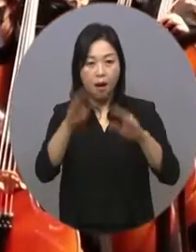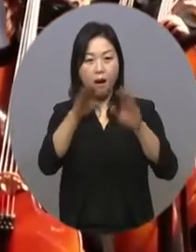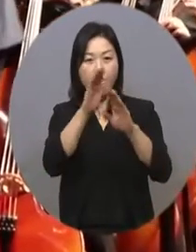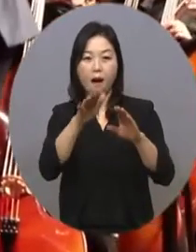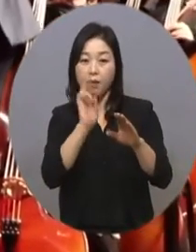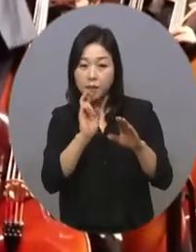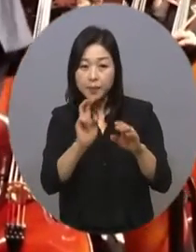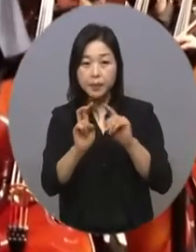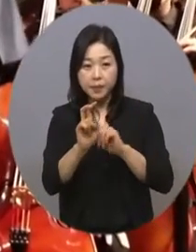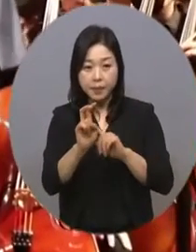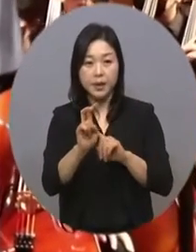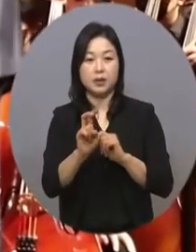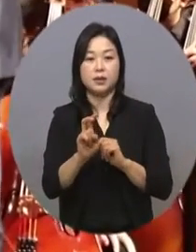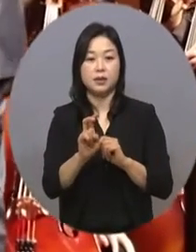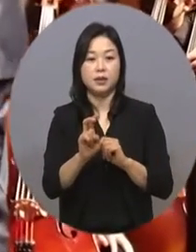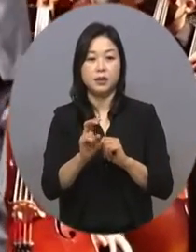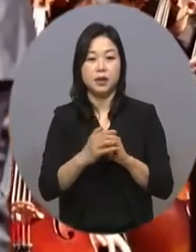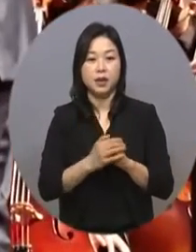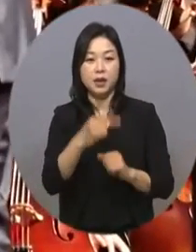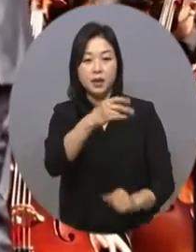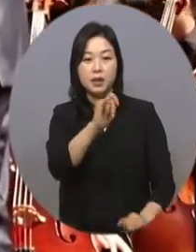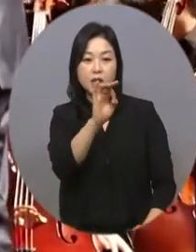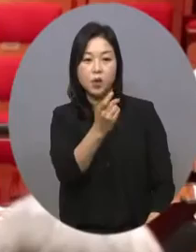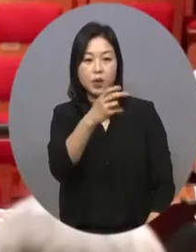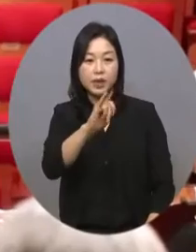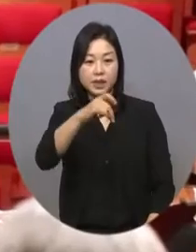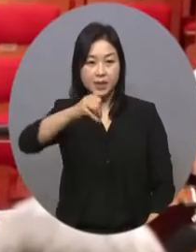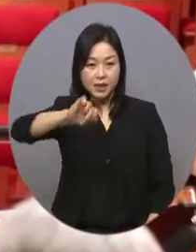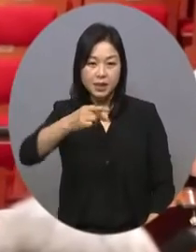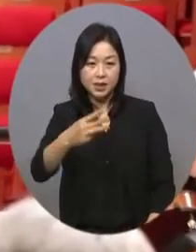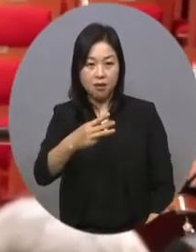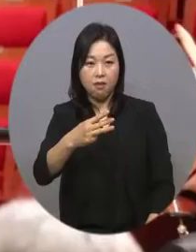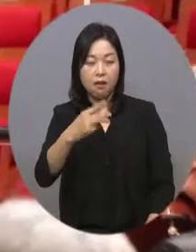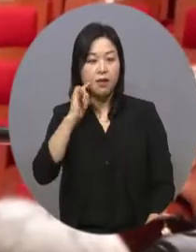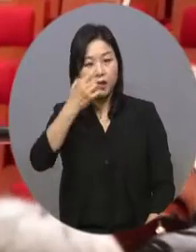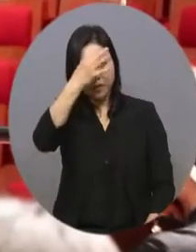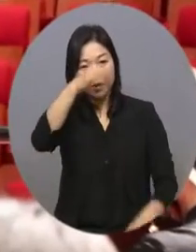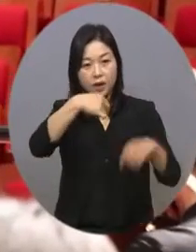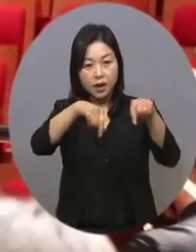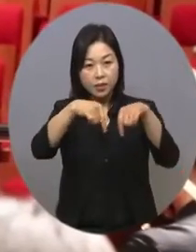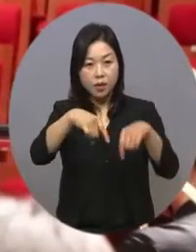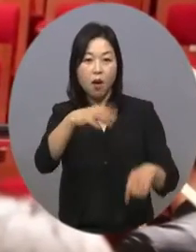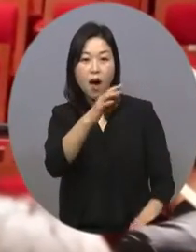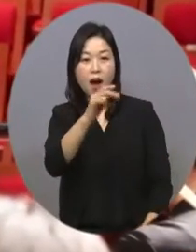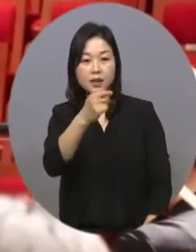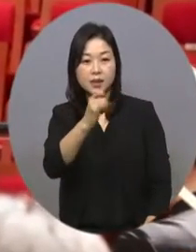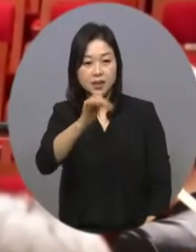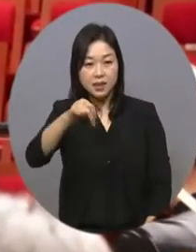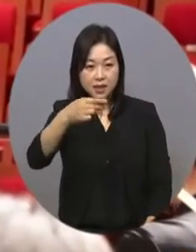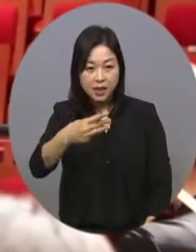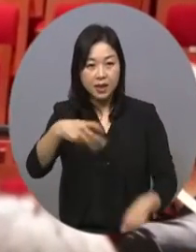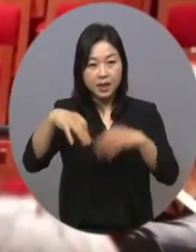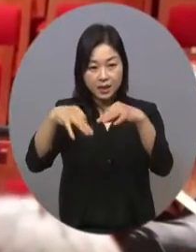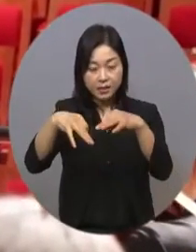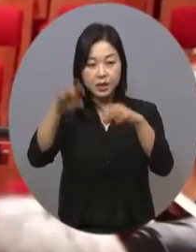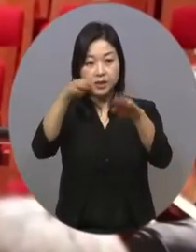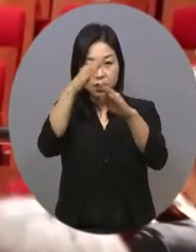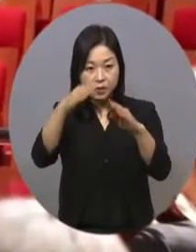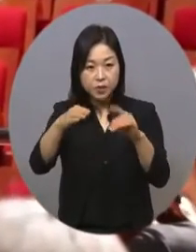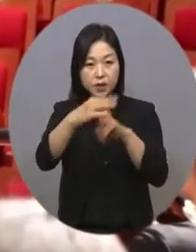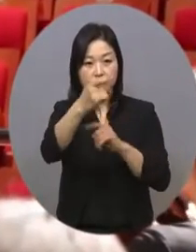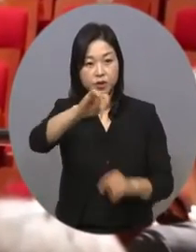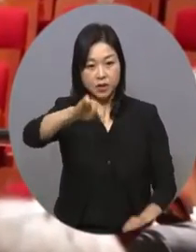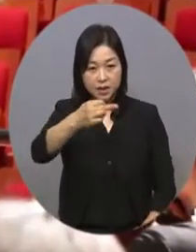연주회에는 오케스트라 디 오리지널의 예술감독 아드리엘 김의 쥐에 맞춰